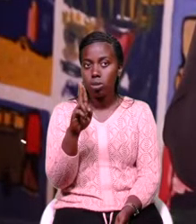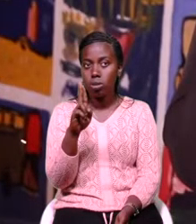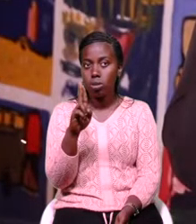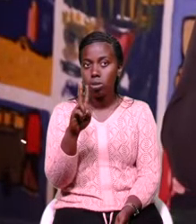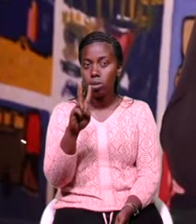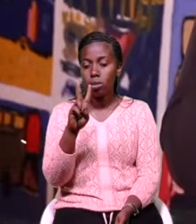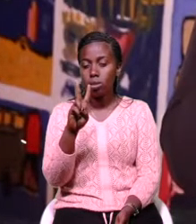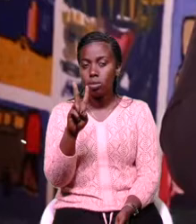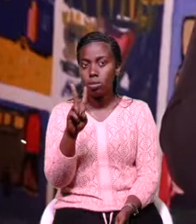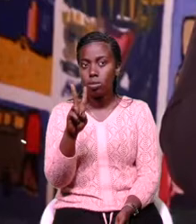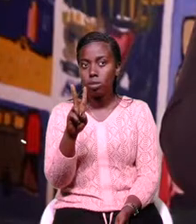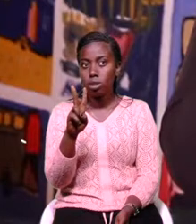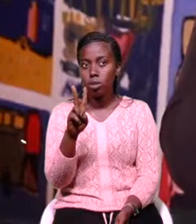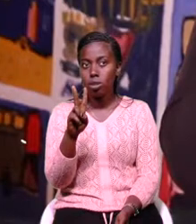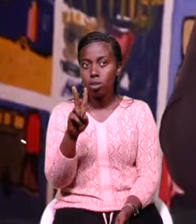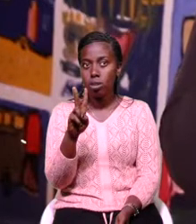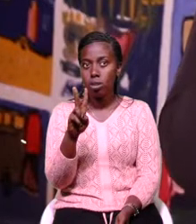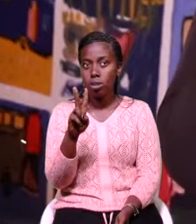V,